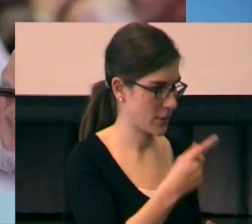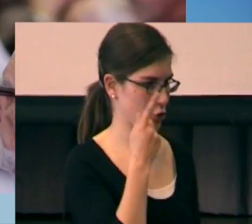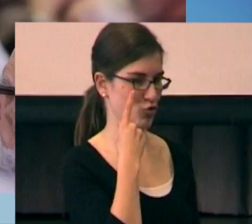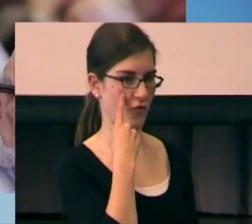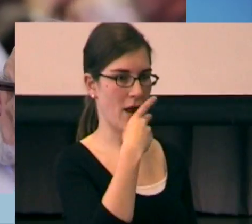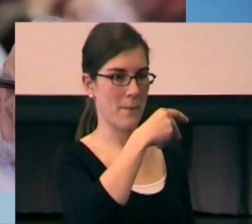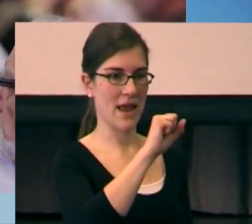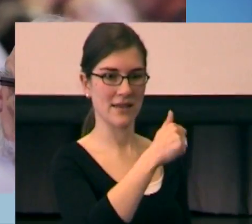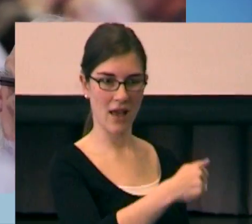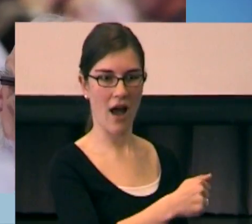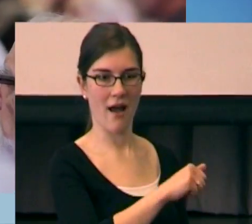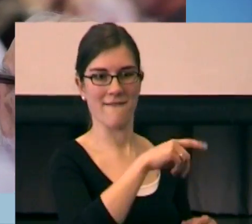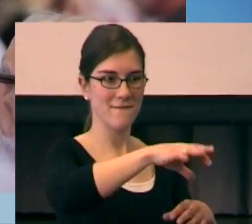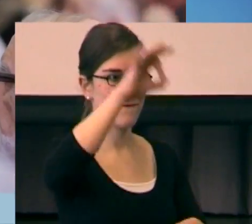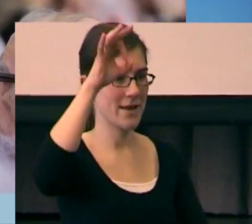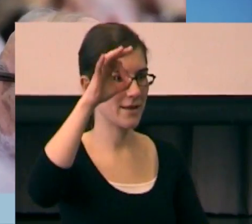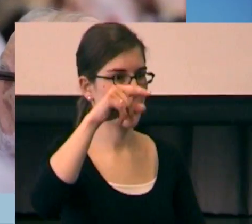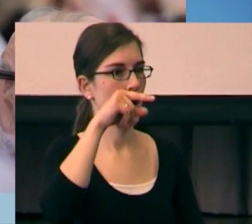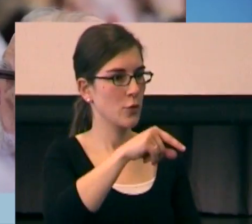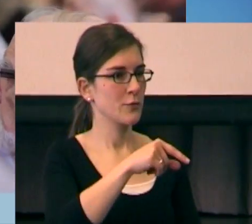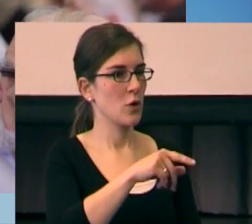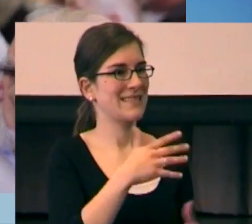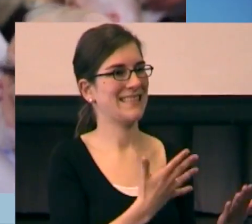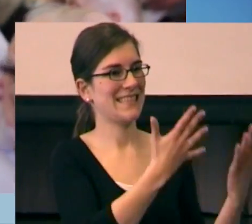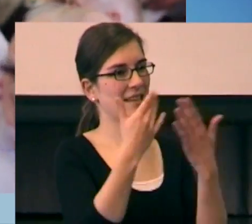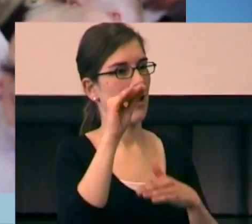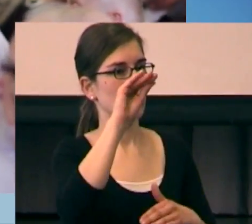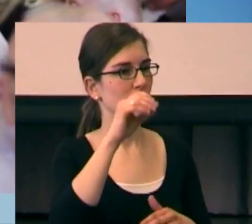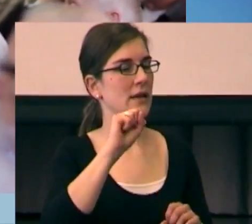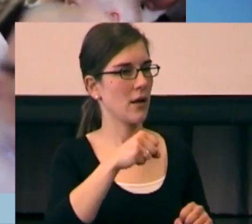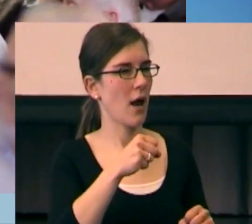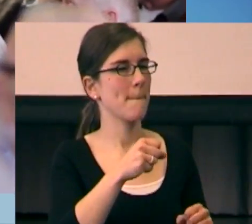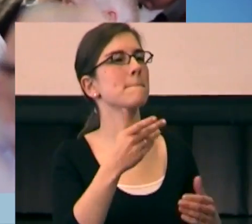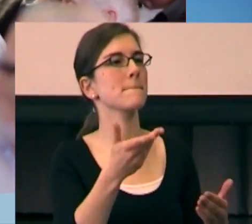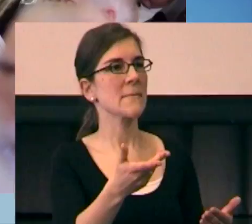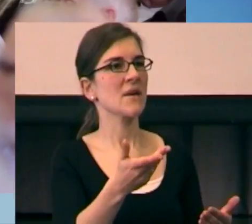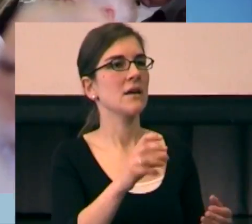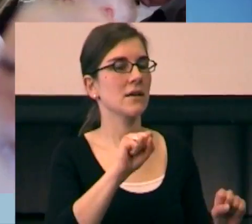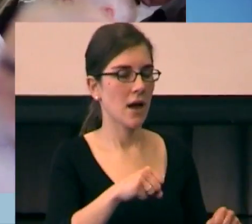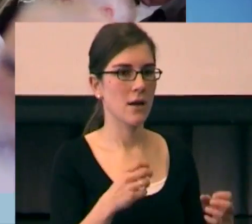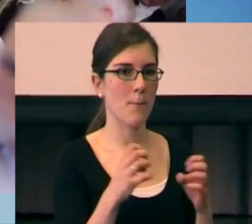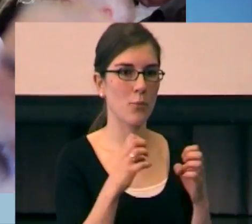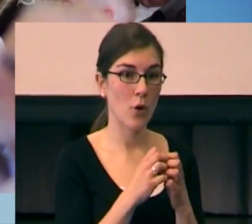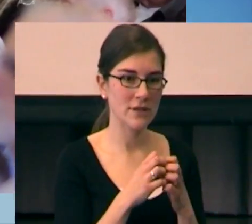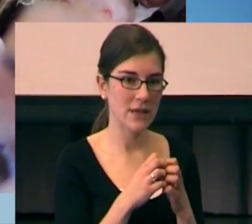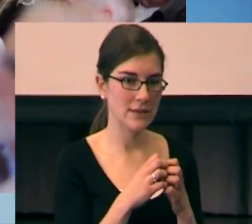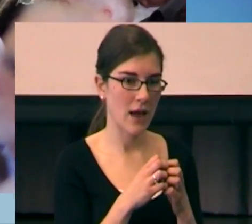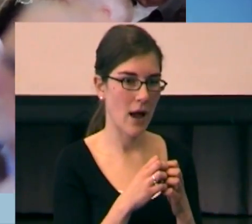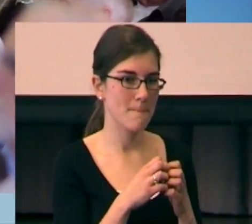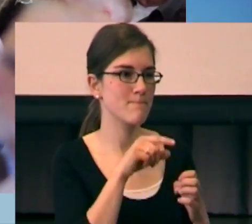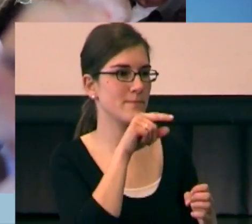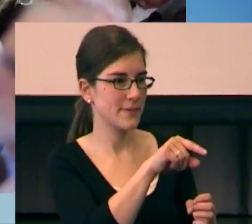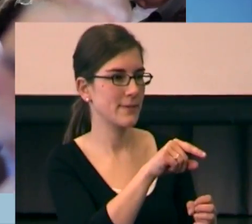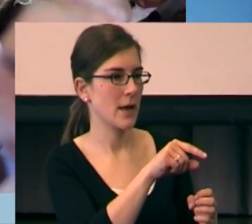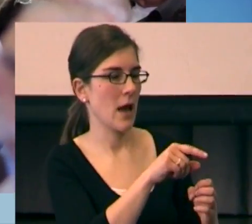konnte man dann dieses Eiweiß direkt der Prostata zuordnen. Und deswegen dann Prostata-spezifisch. Weil